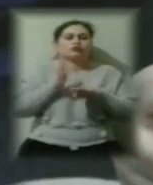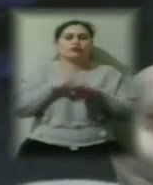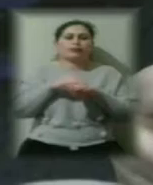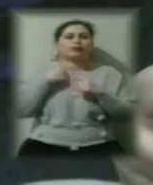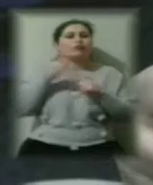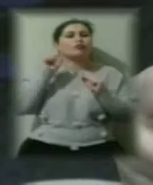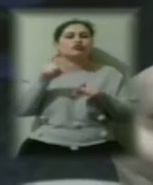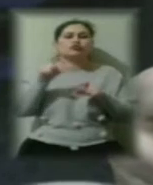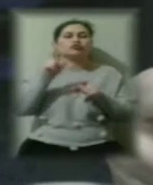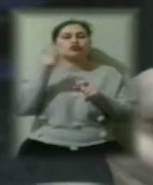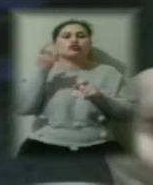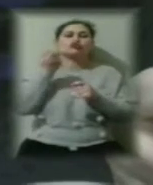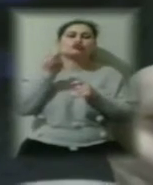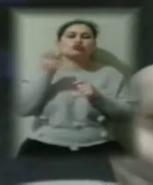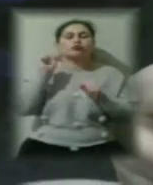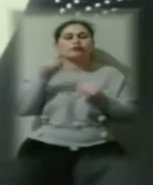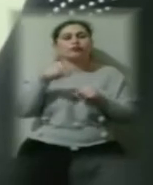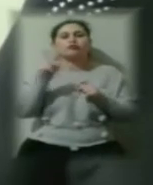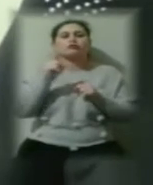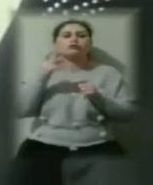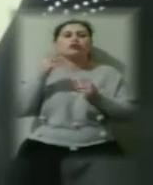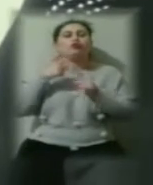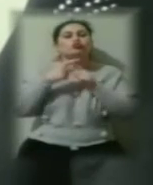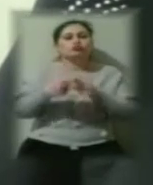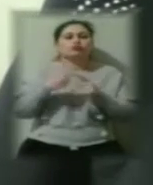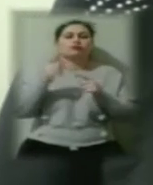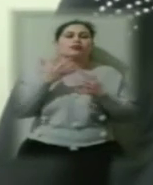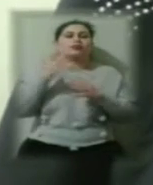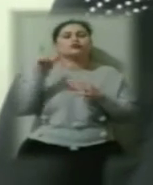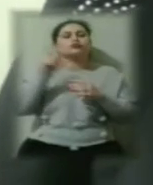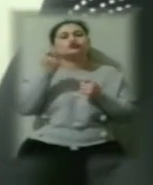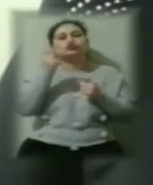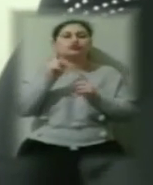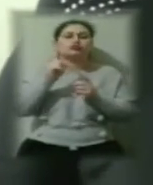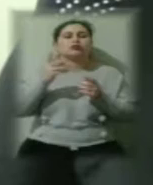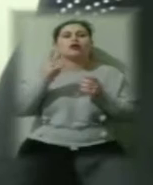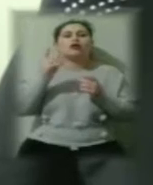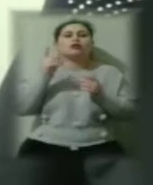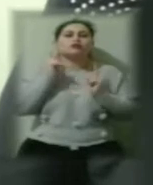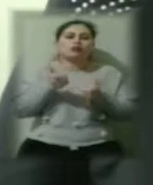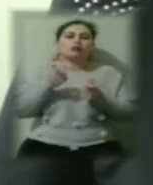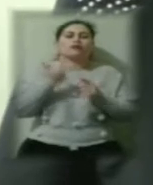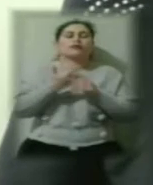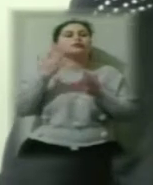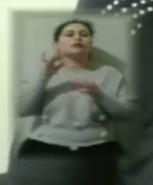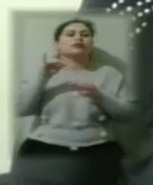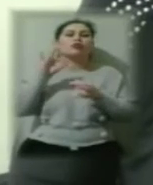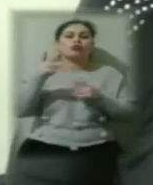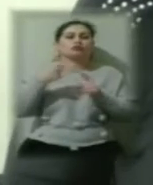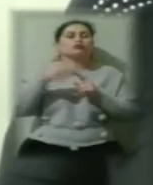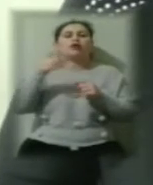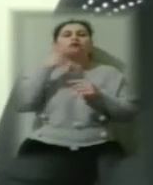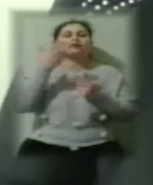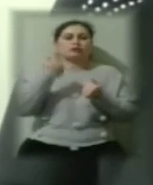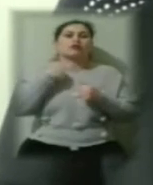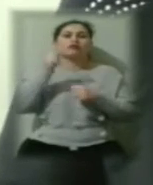якось десь. Може, на якісь би уступки, може, десь би з чимось змиритися, якщо б він хоча б признав свою вину. Але